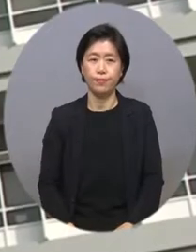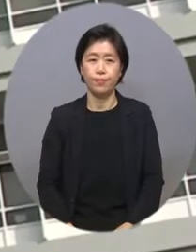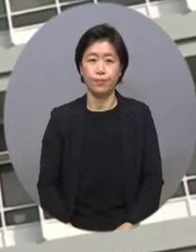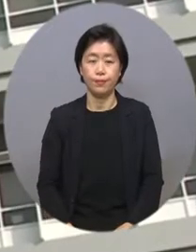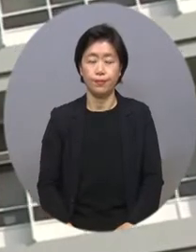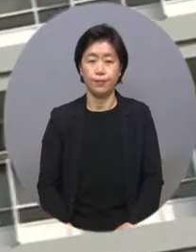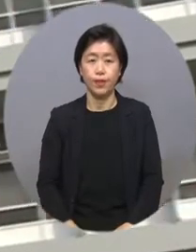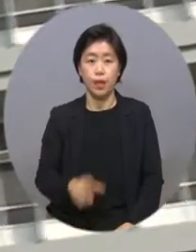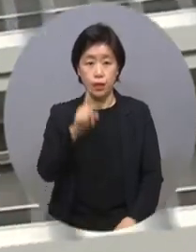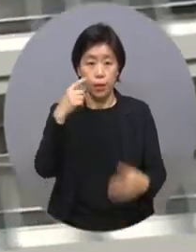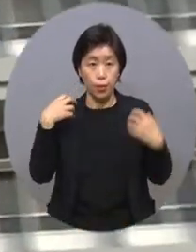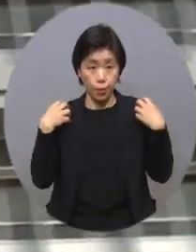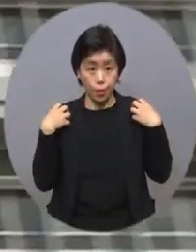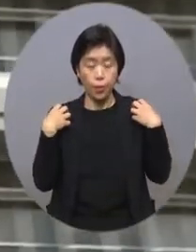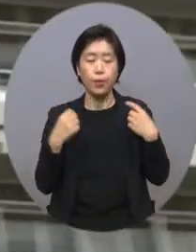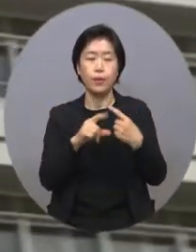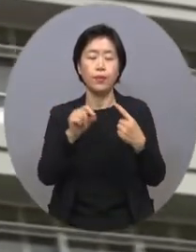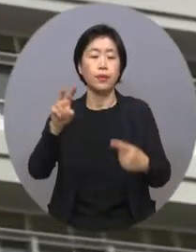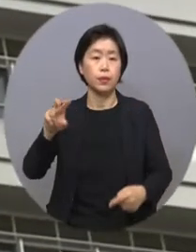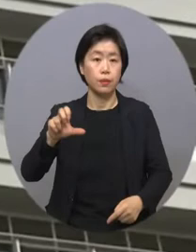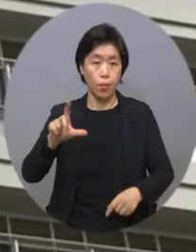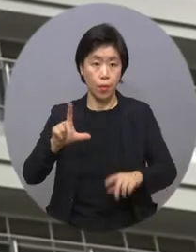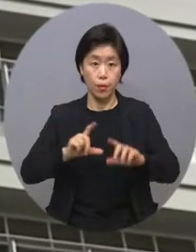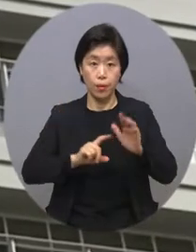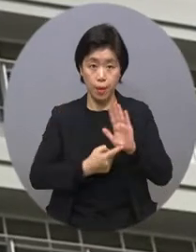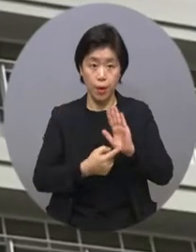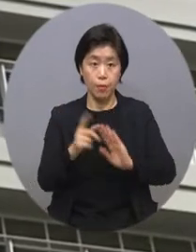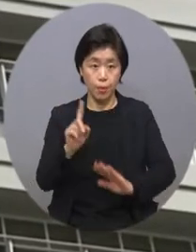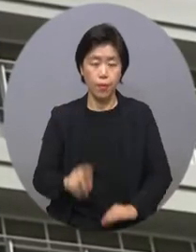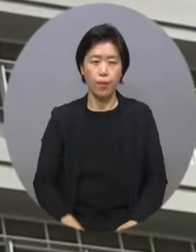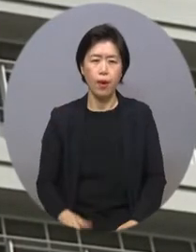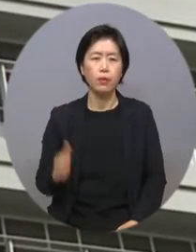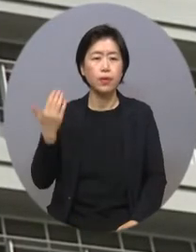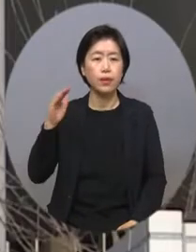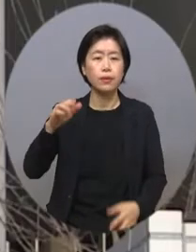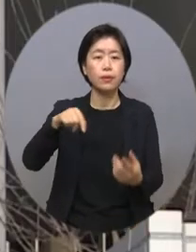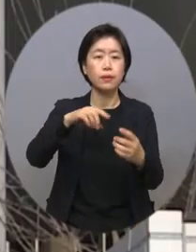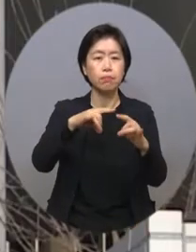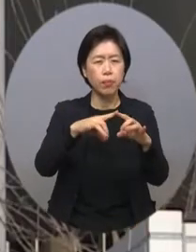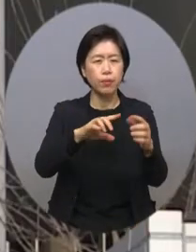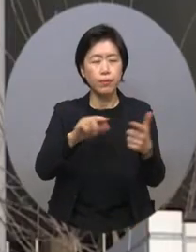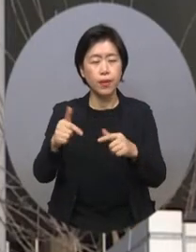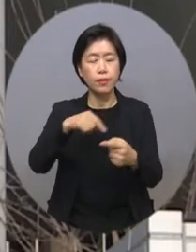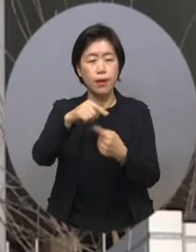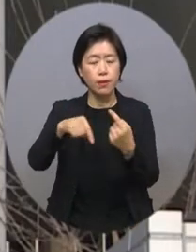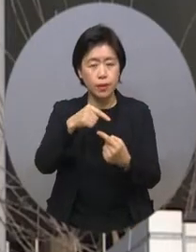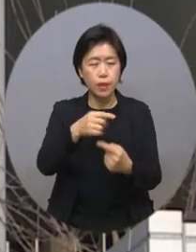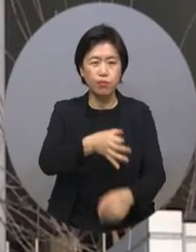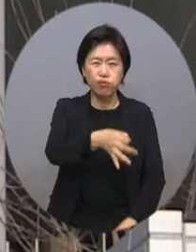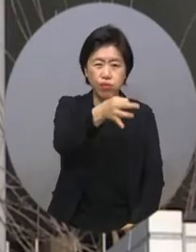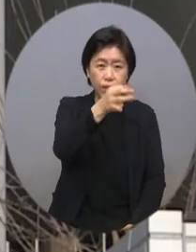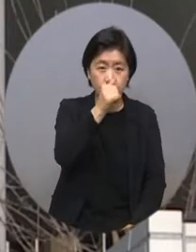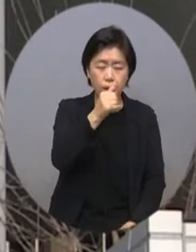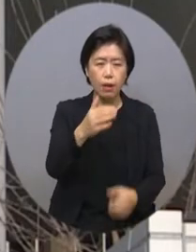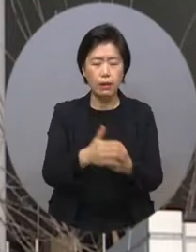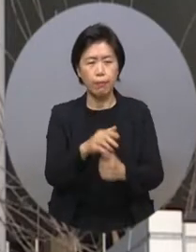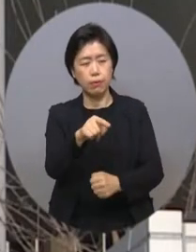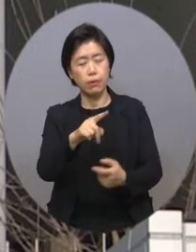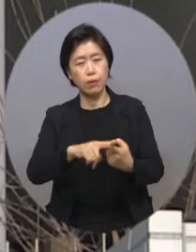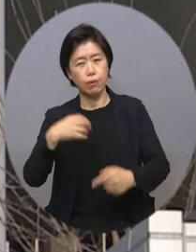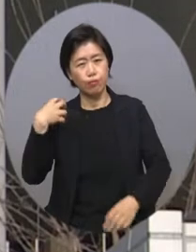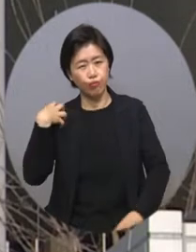산업통상자원부는 25인 최근 에너지 가격 상승에 따른 저소득층의 에너지 비용 부담을 경감하기 위해